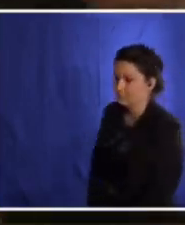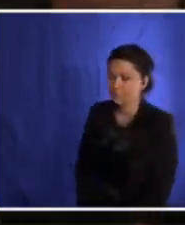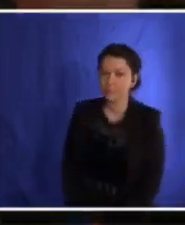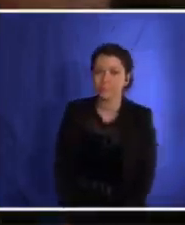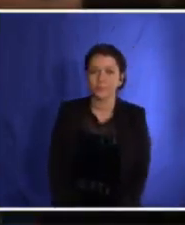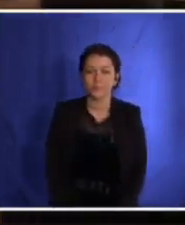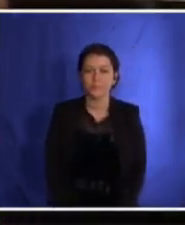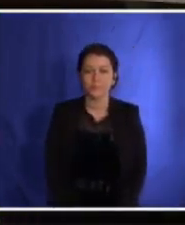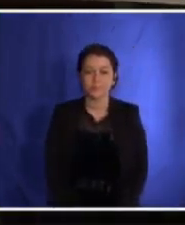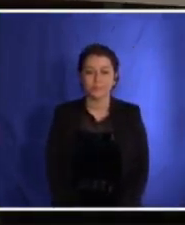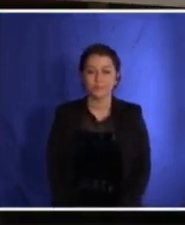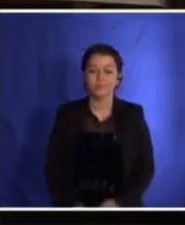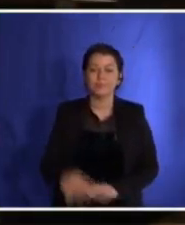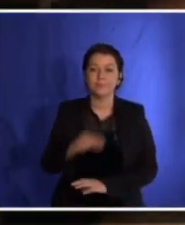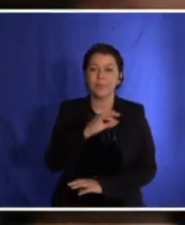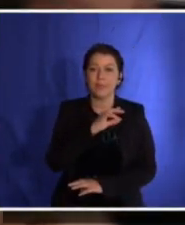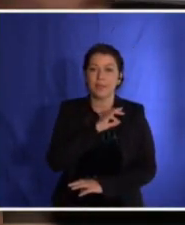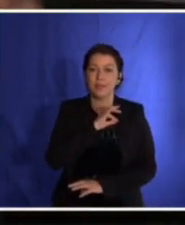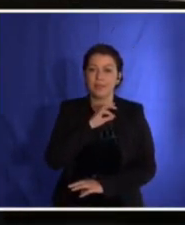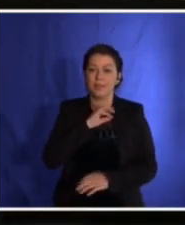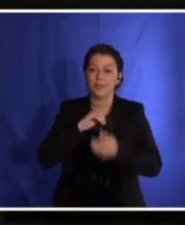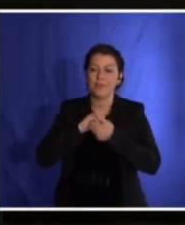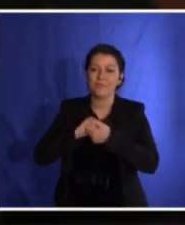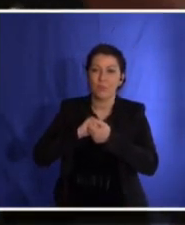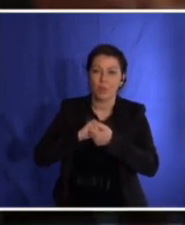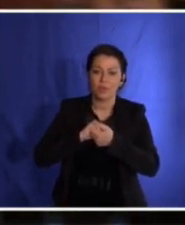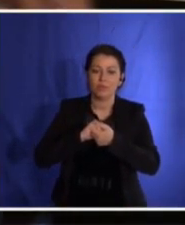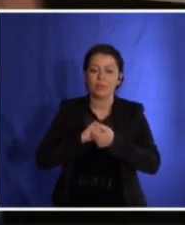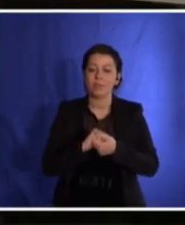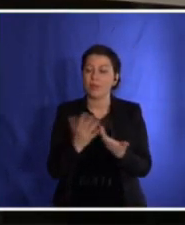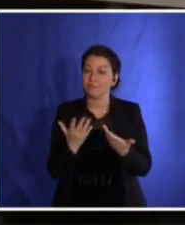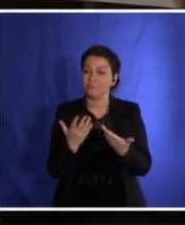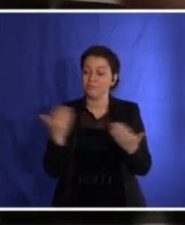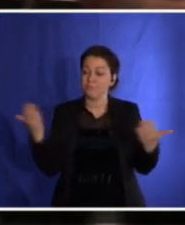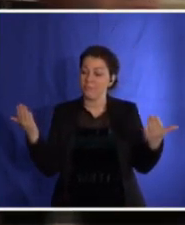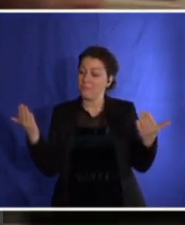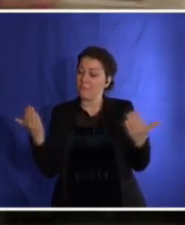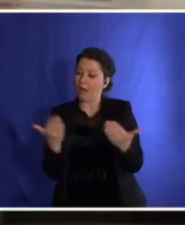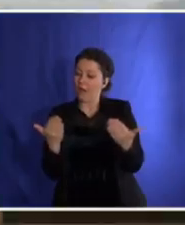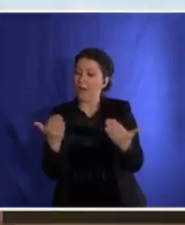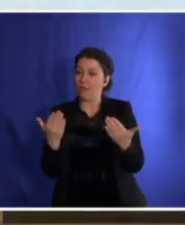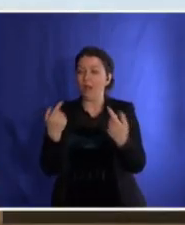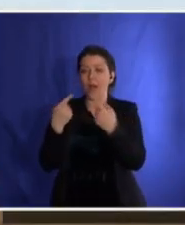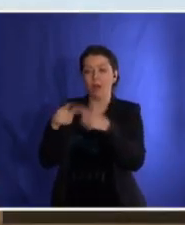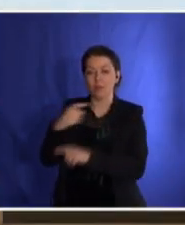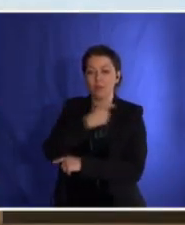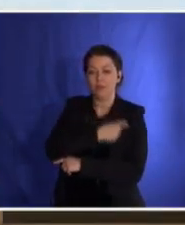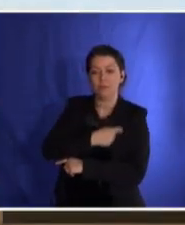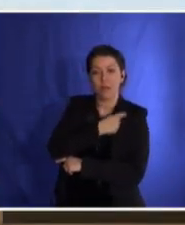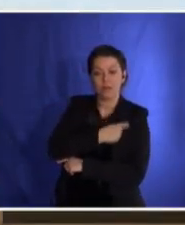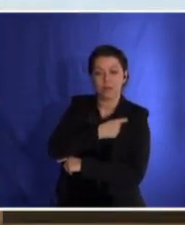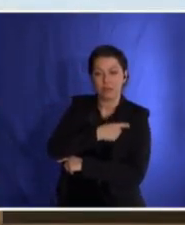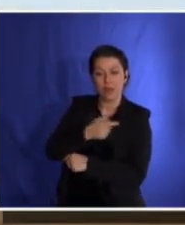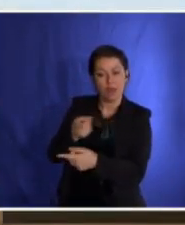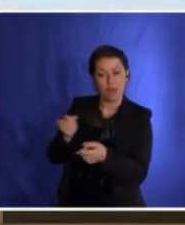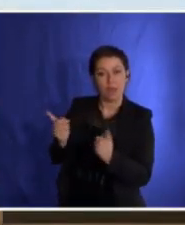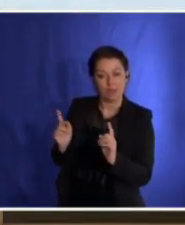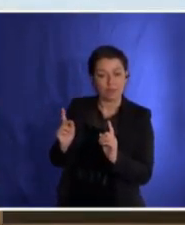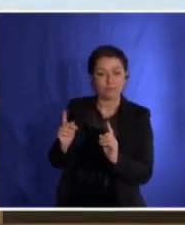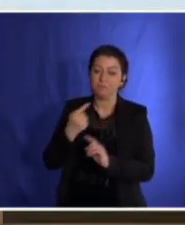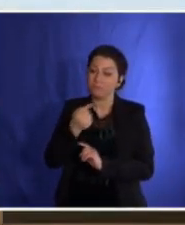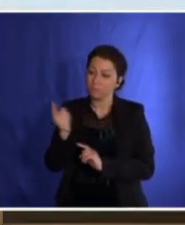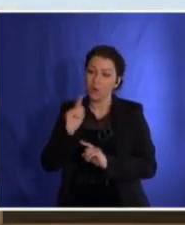Liebe Freunde, schauen wir uns im Vergleich einmal die anderen Parteien an. Die setzen sich auch